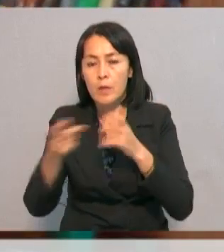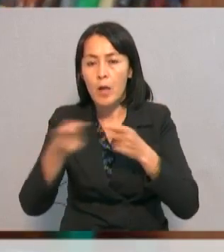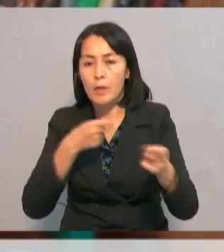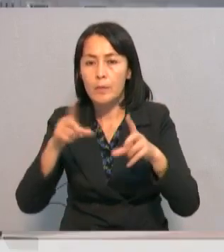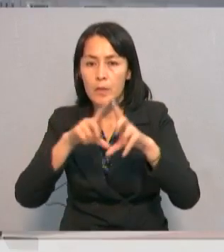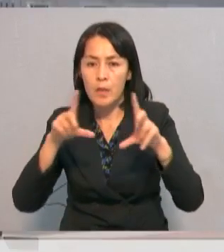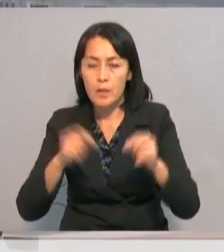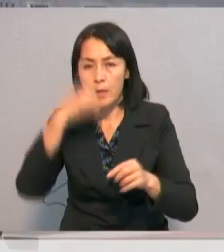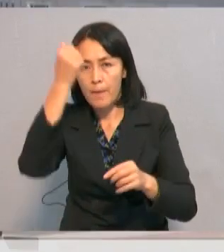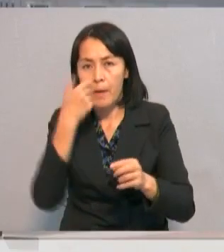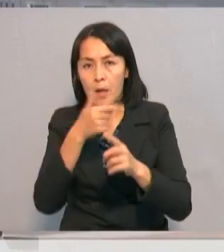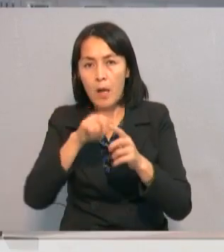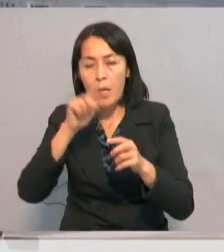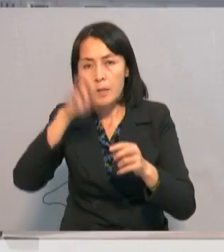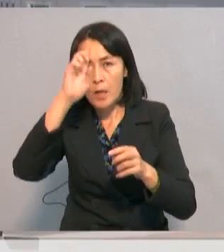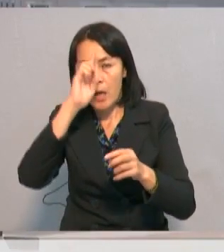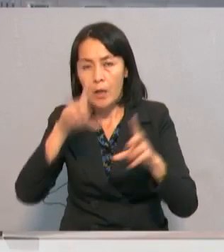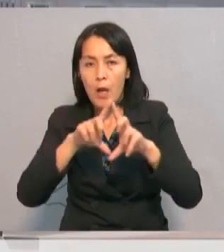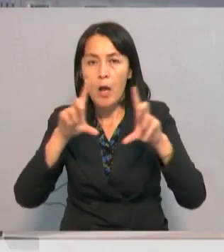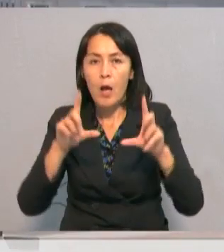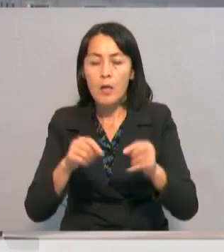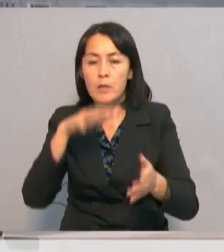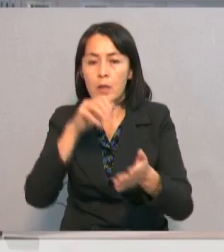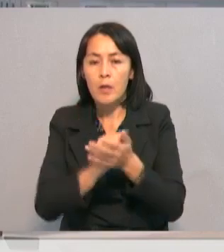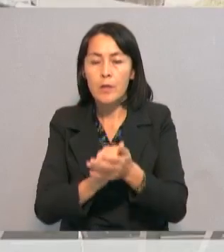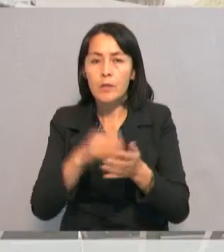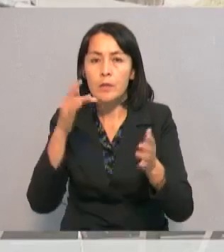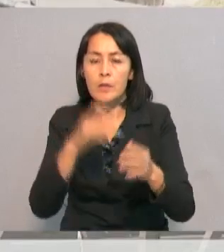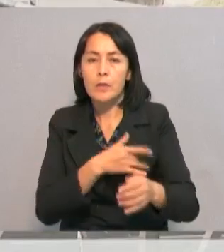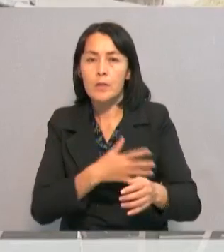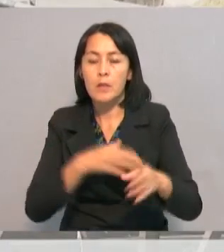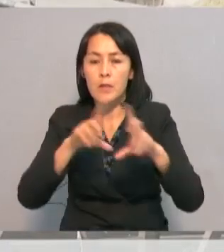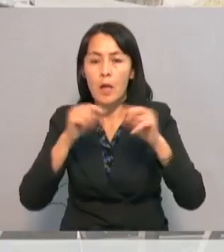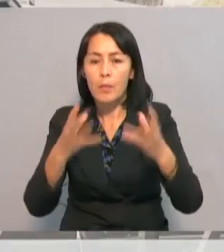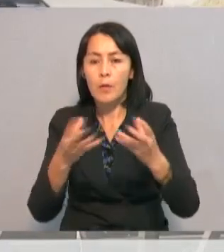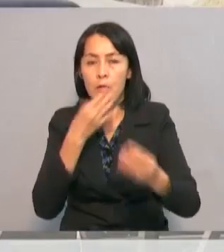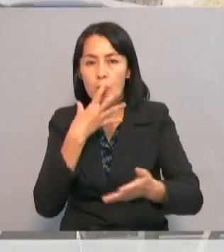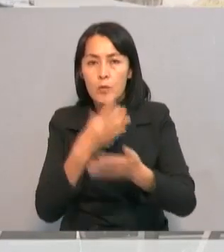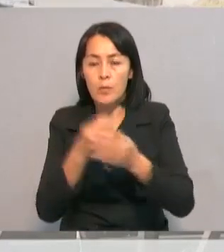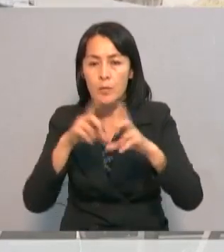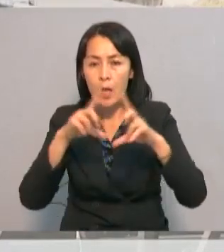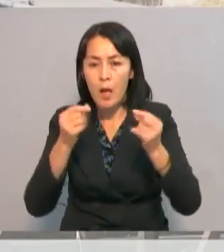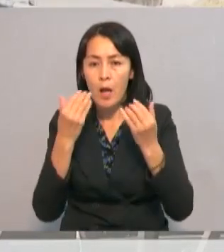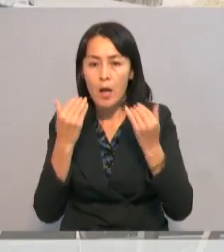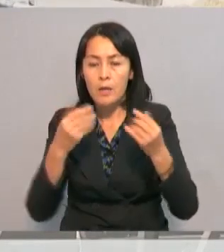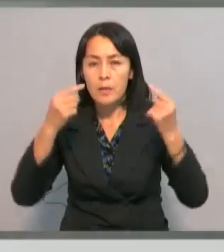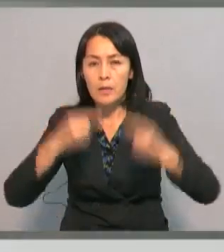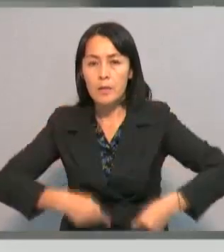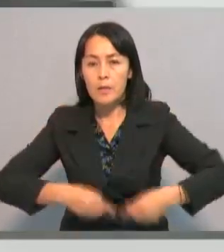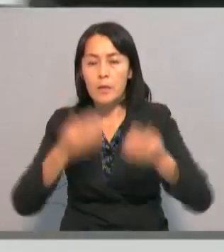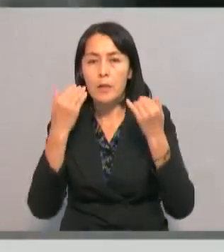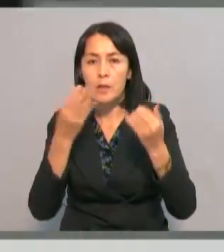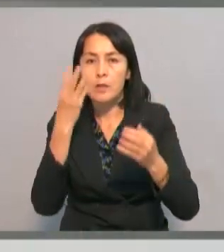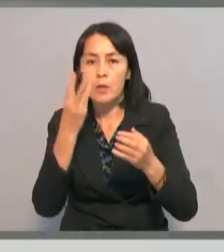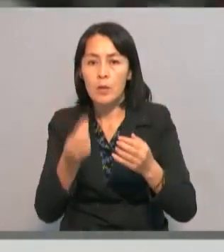административных зданий. Благодаря этому государственные учреждения, арендующие частные здания, получили собственные здания, и значительно снизилась нагрузка